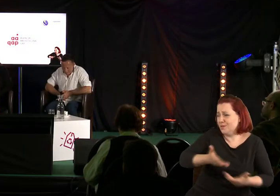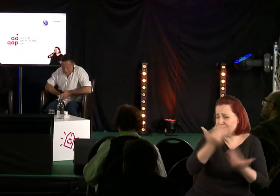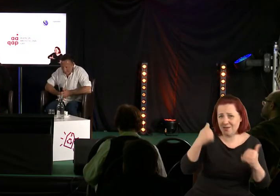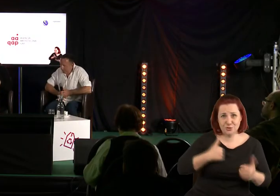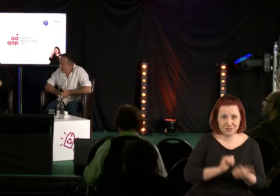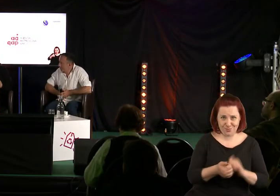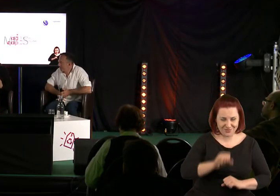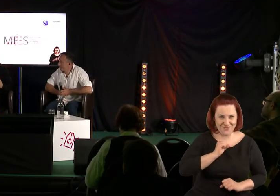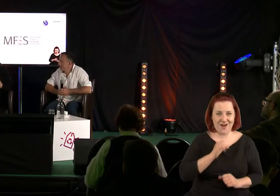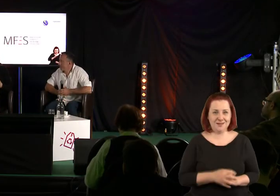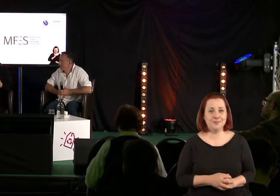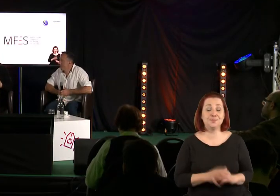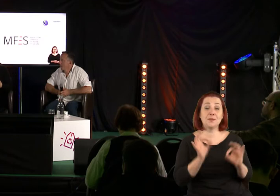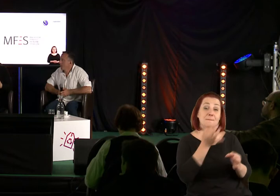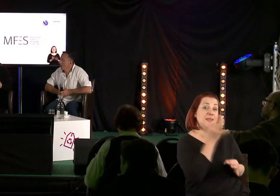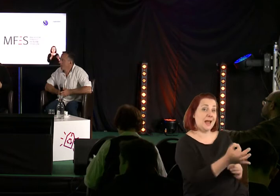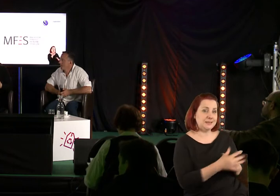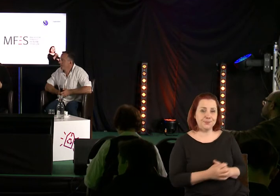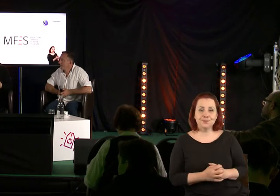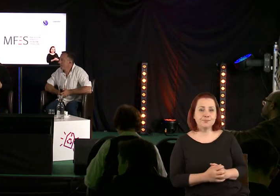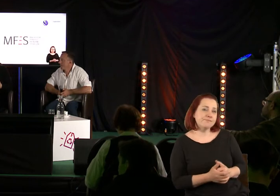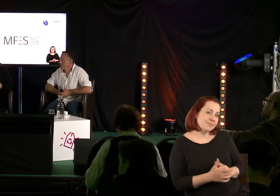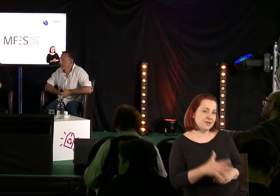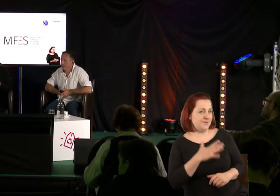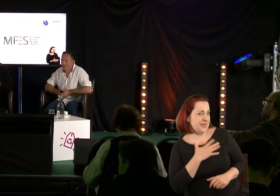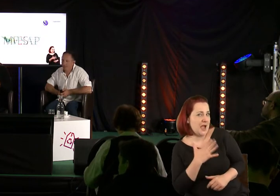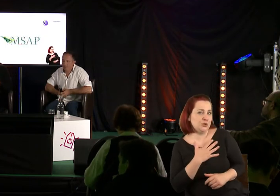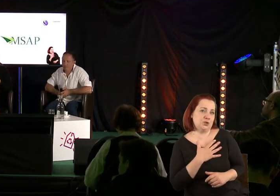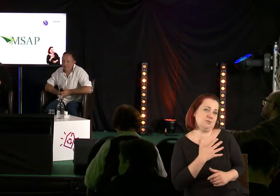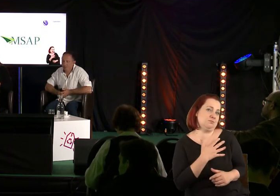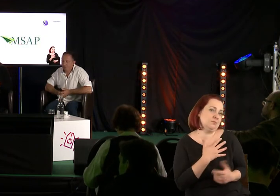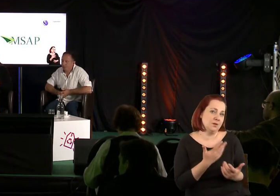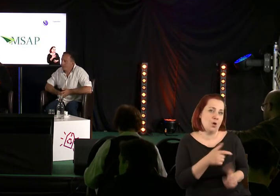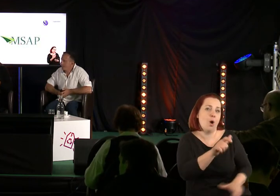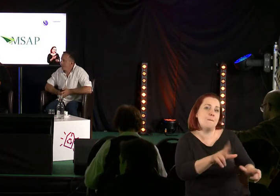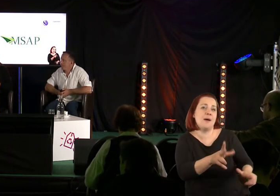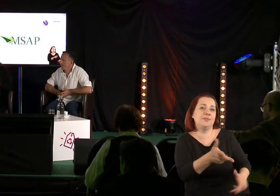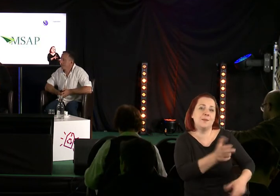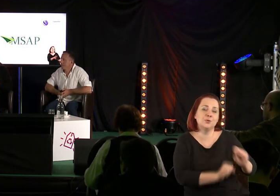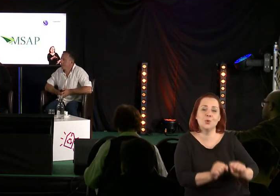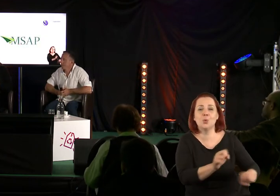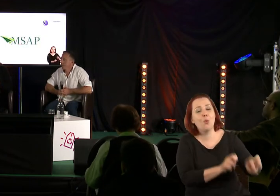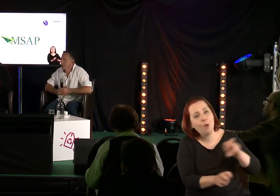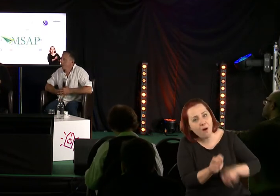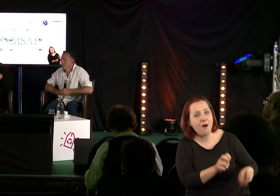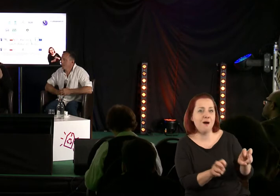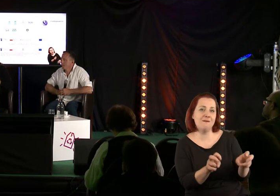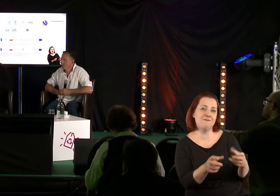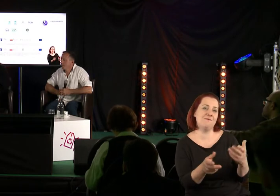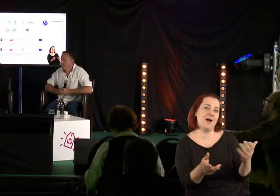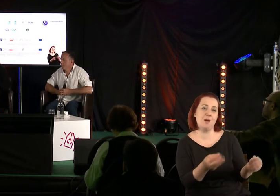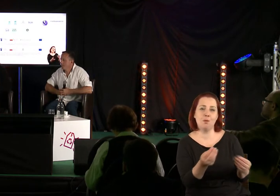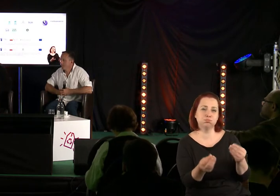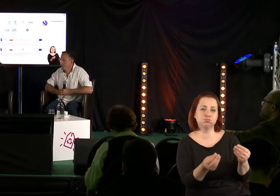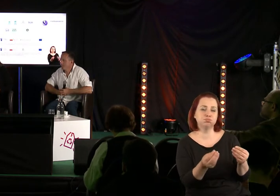bo tak się wydaje, że osoby, które mają jakąś niepełnosprawność ruchową albo związaną właśnie z